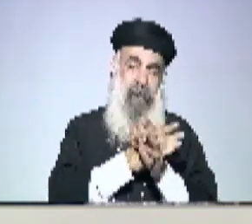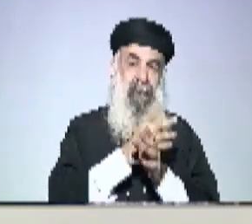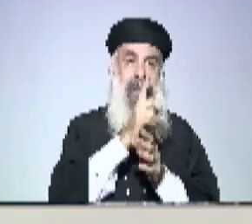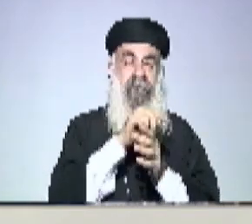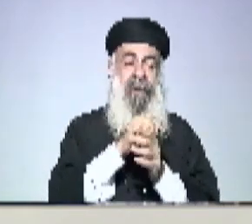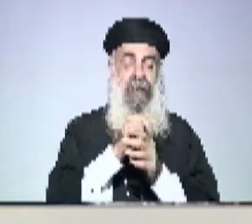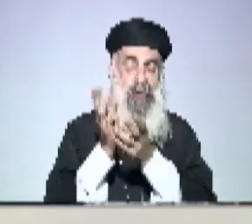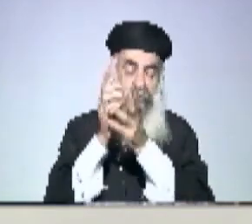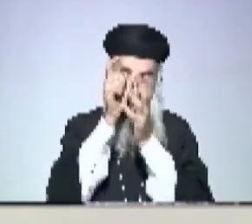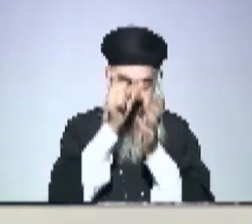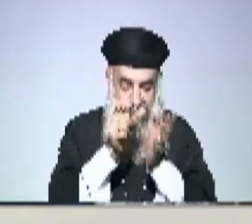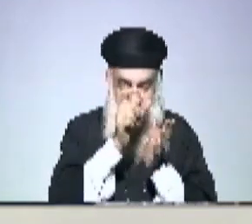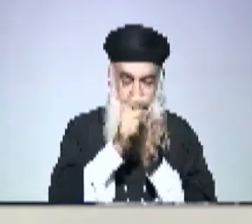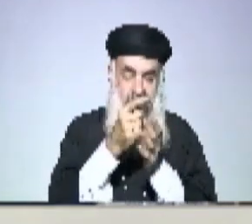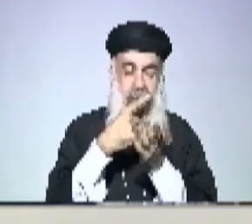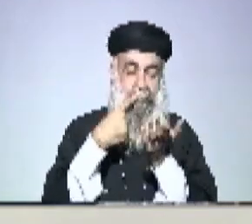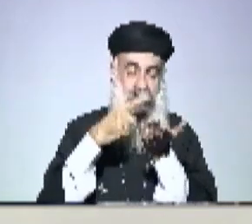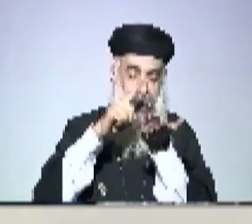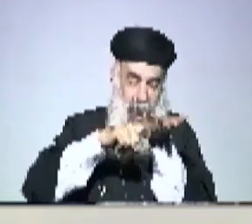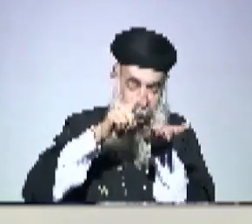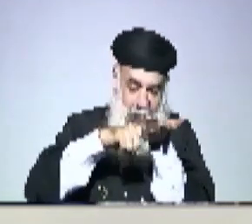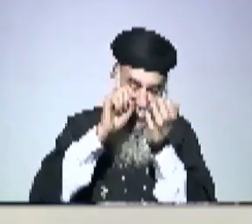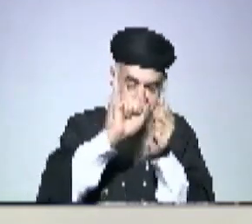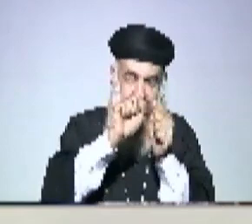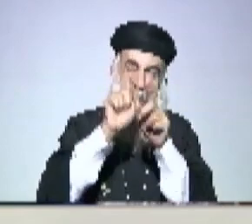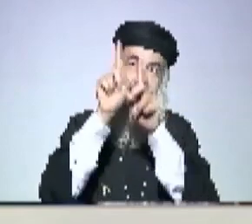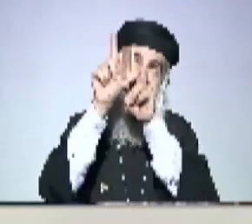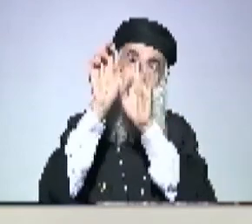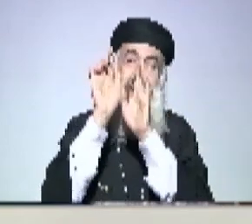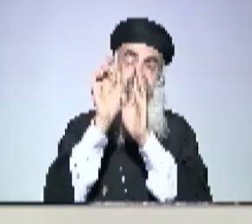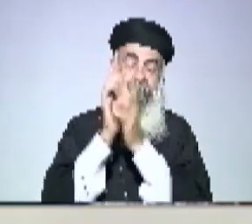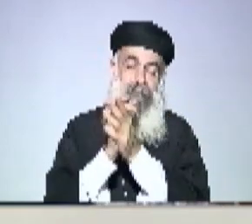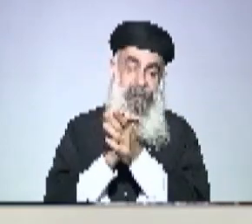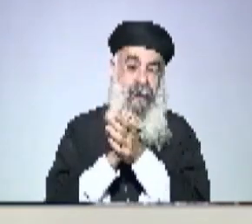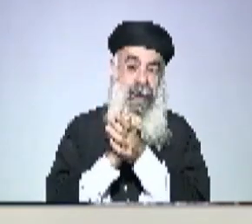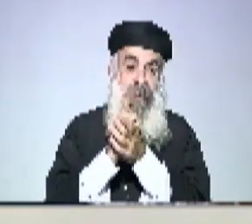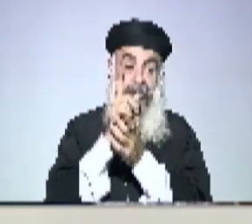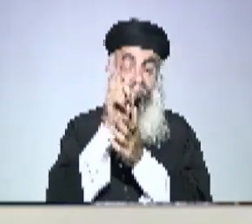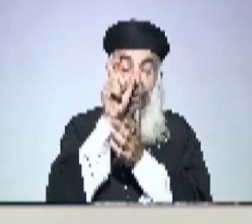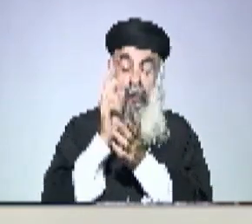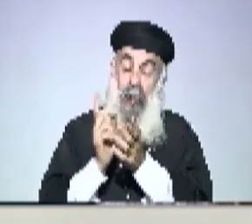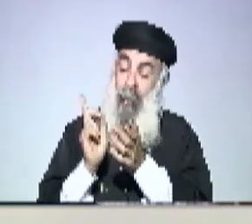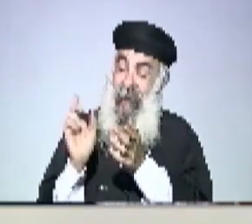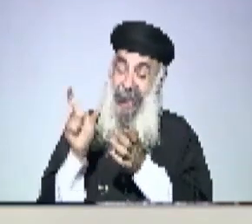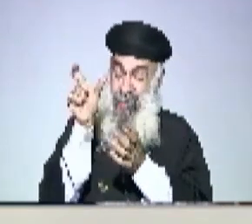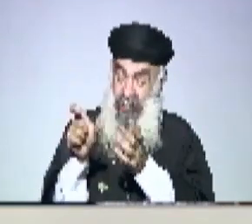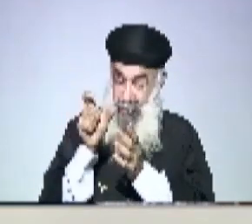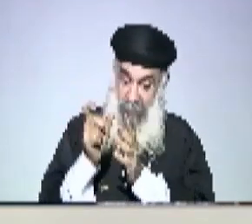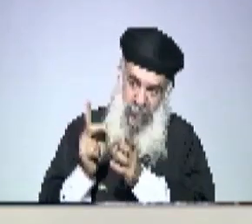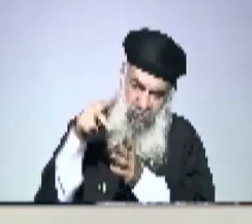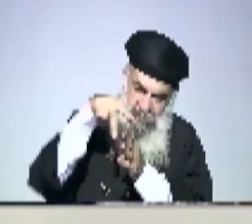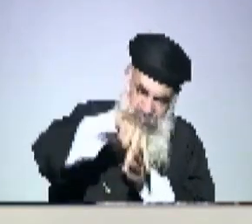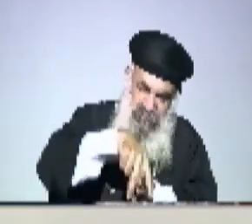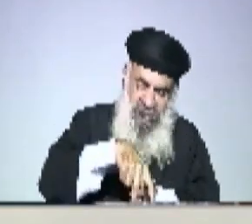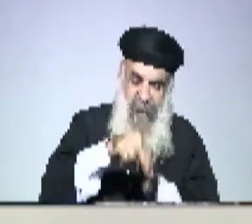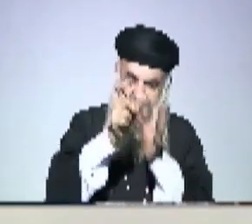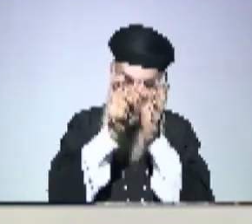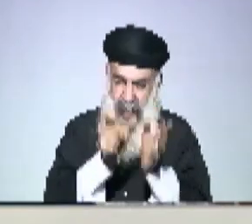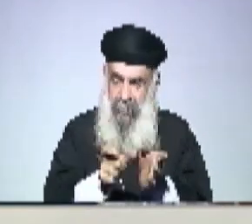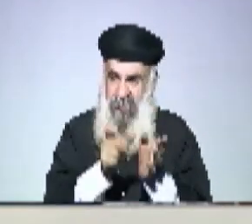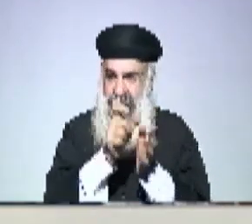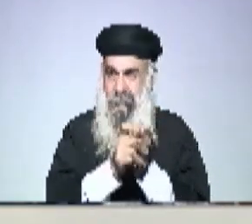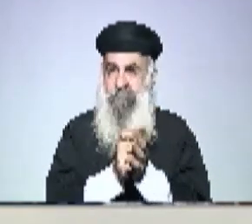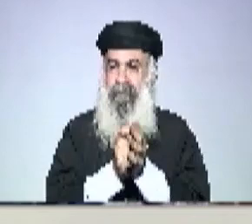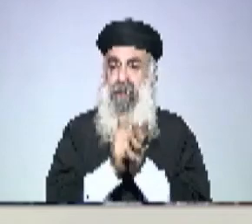والارمله دول حقهم عند ربنا والانسان اللي يظلم اليتيم والارمله مش